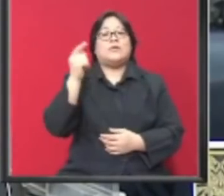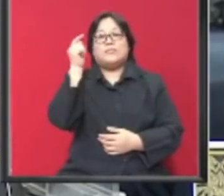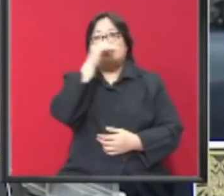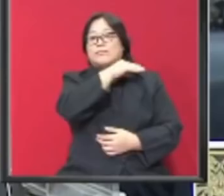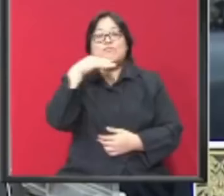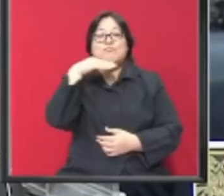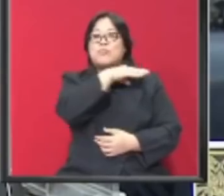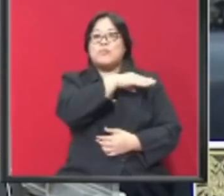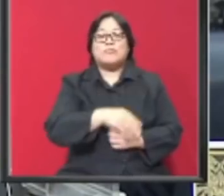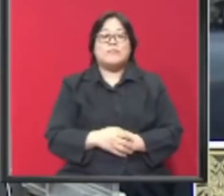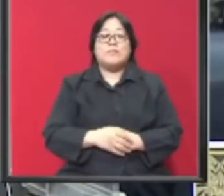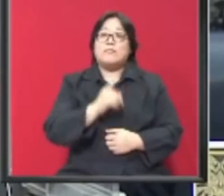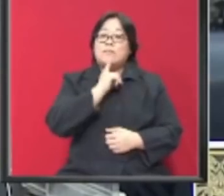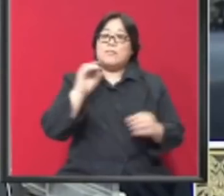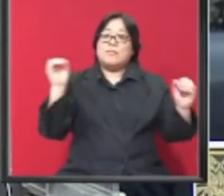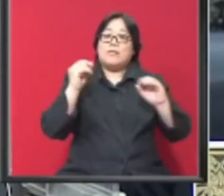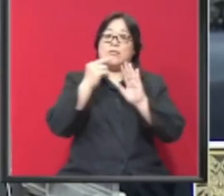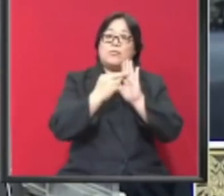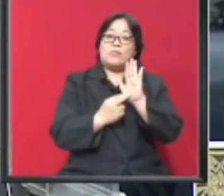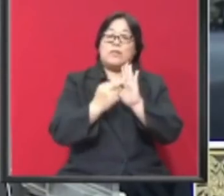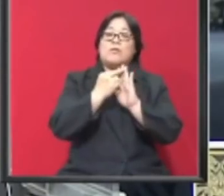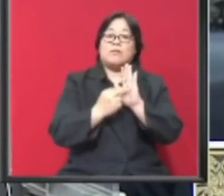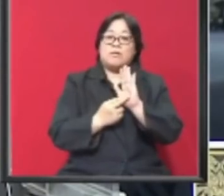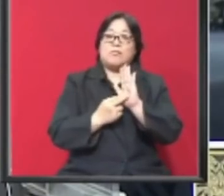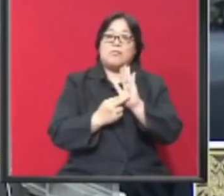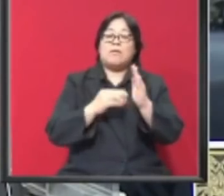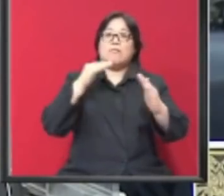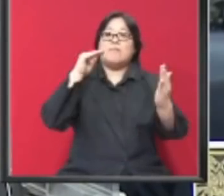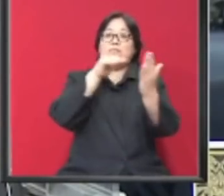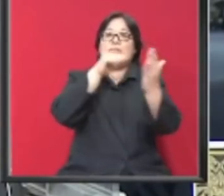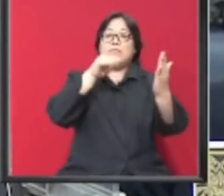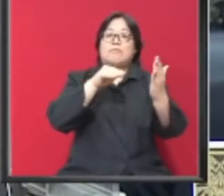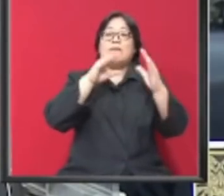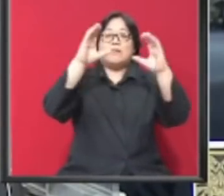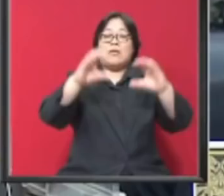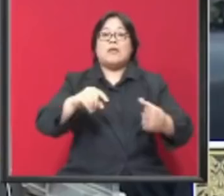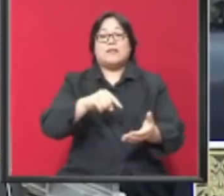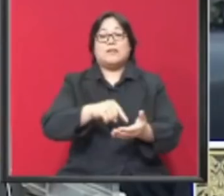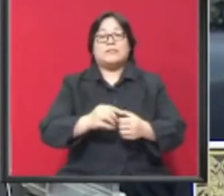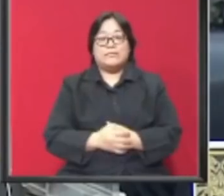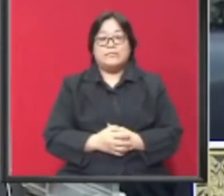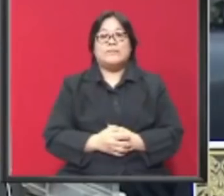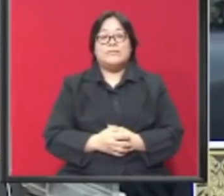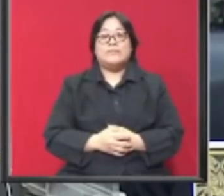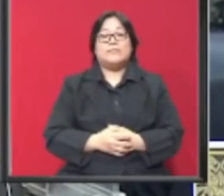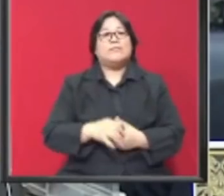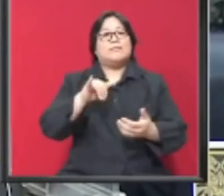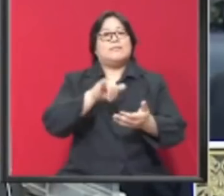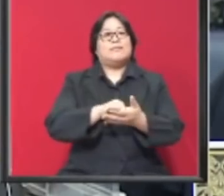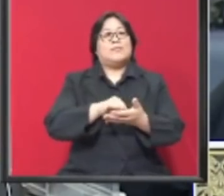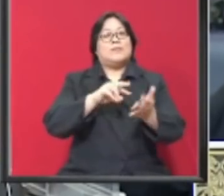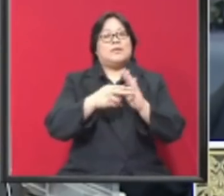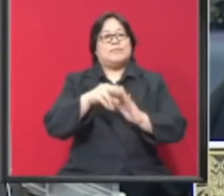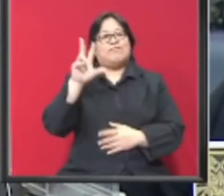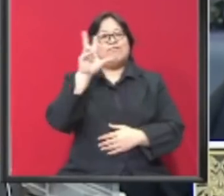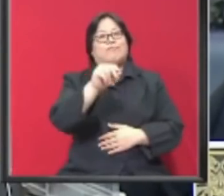penipuan walaupun tidak ada undang-undang yang melarang perbuatan ini ia menidakkan